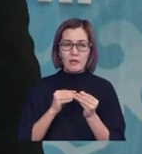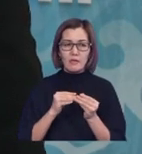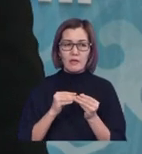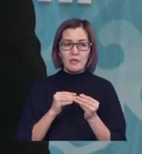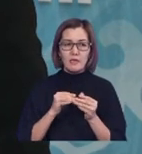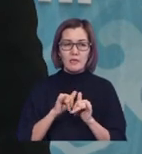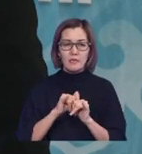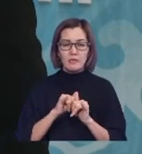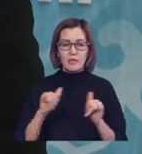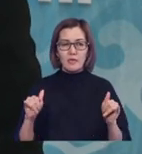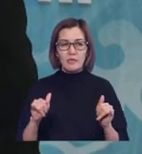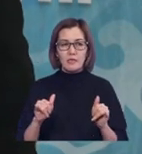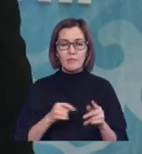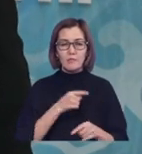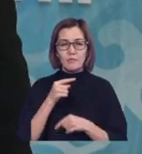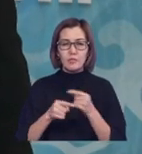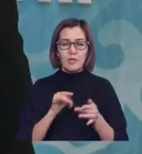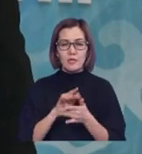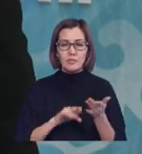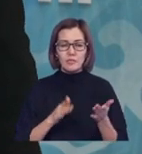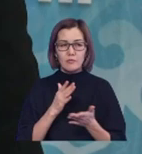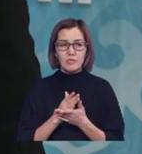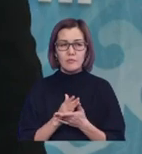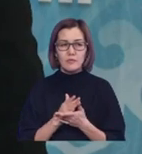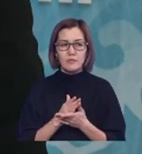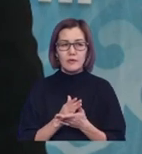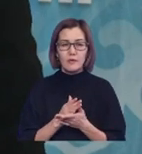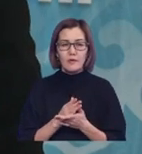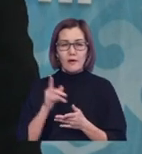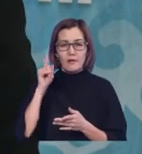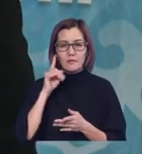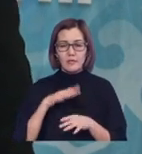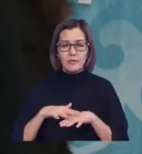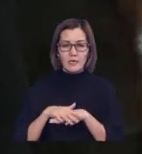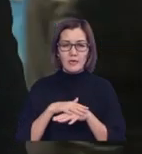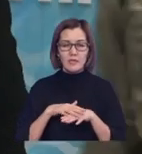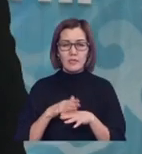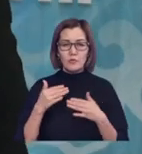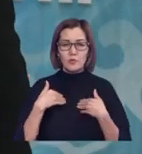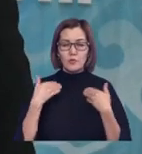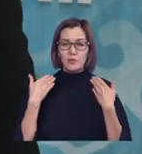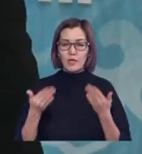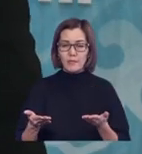таратылып, челленджді жалғастырып жатырмыз. Барша отандастарды алғыс айту күнімен құттықтаймын.